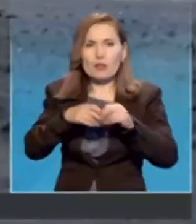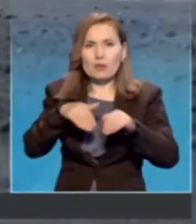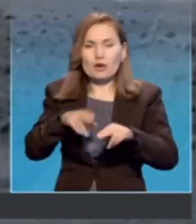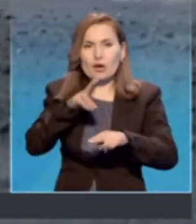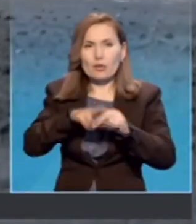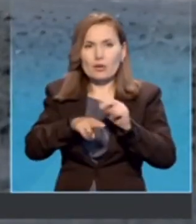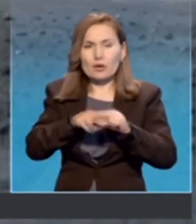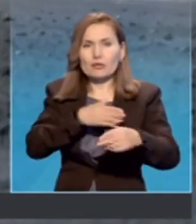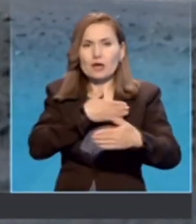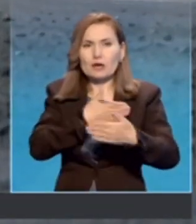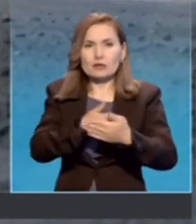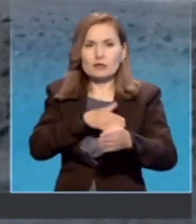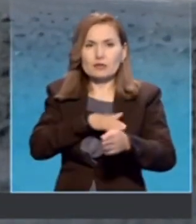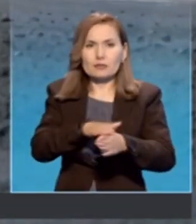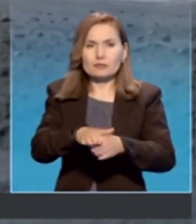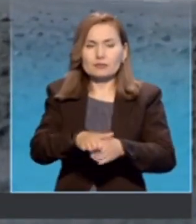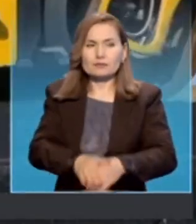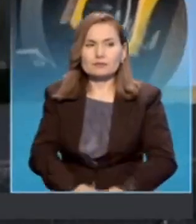құрылыс қарқын алды.